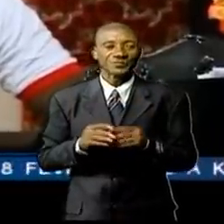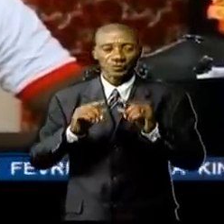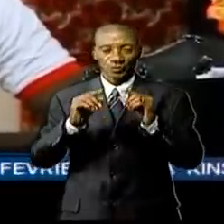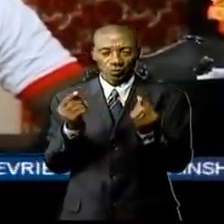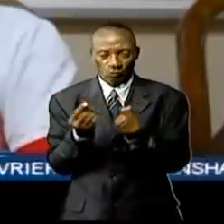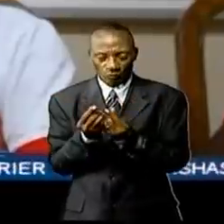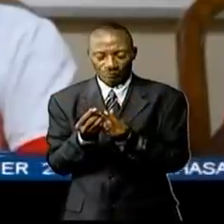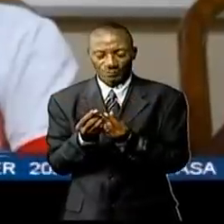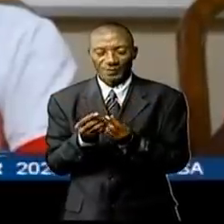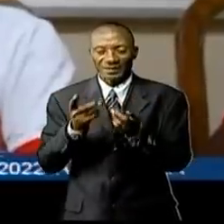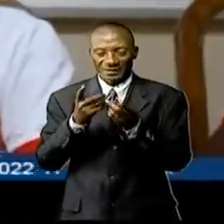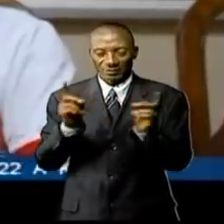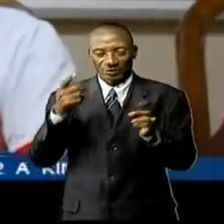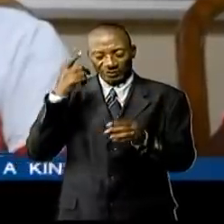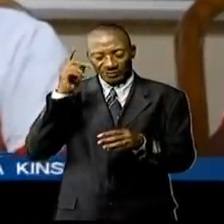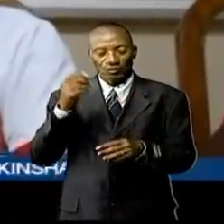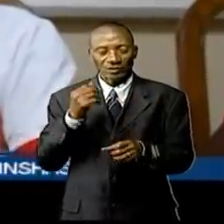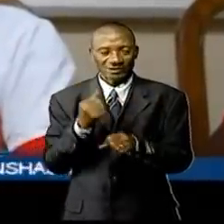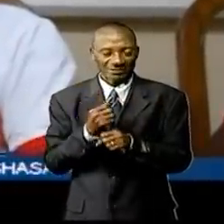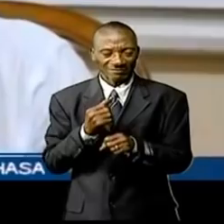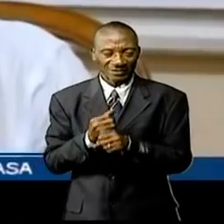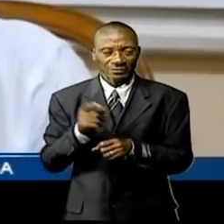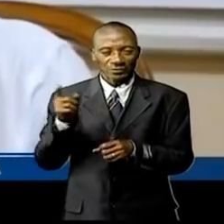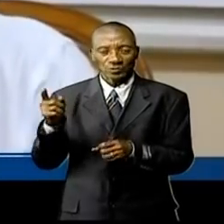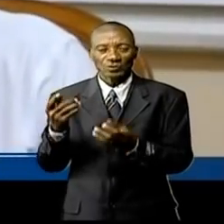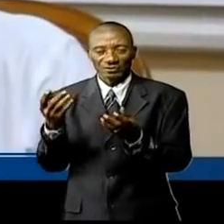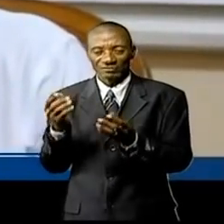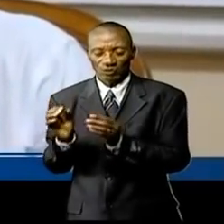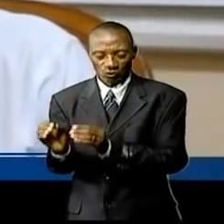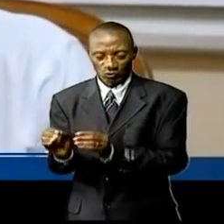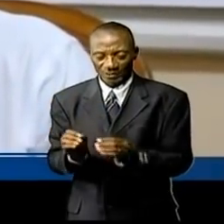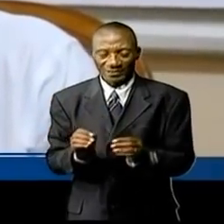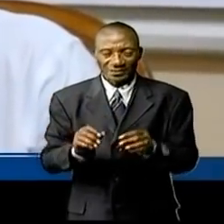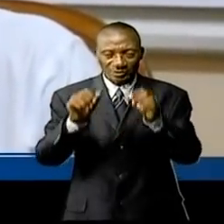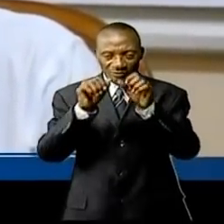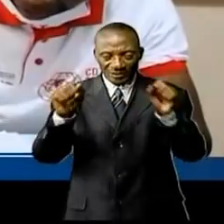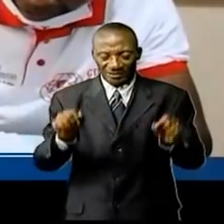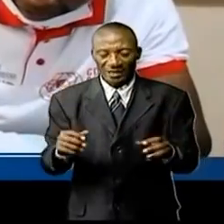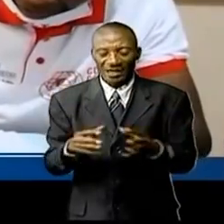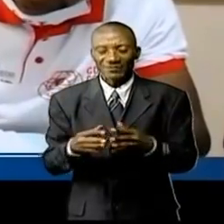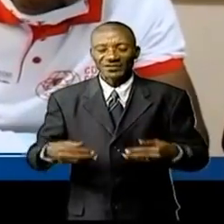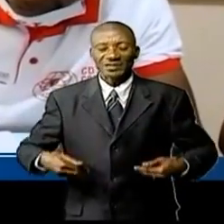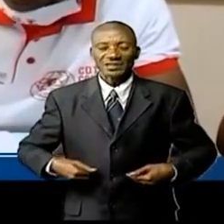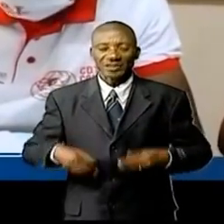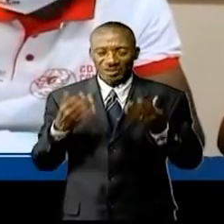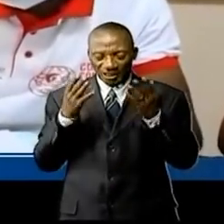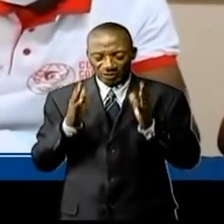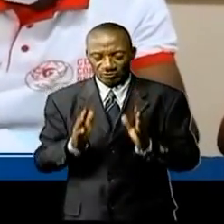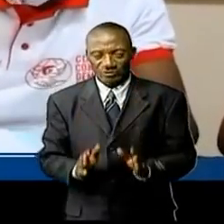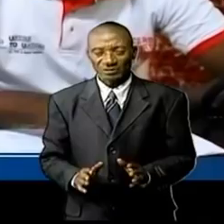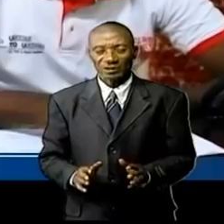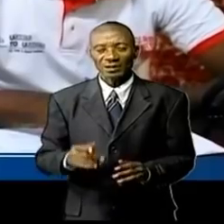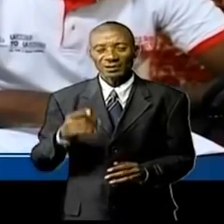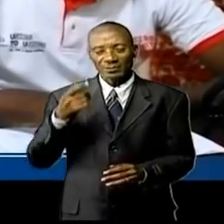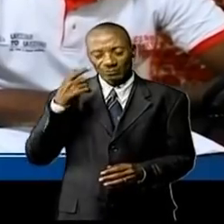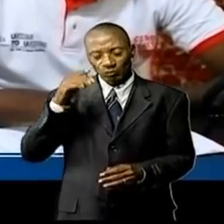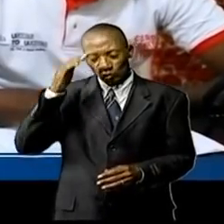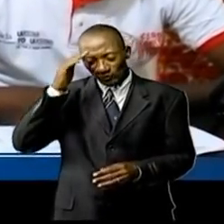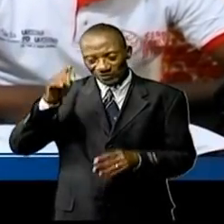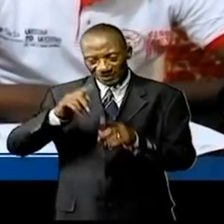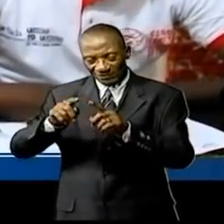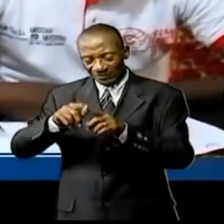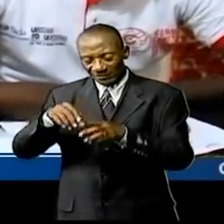travail, CDT, une organisation syndicale a réuni les jeunes étudiants des différentes universités de Kinshasa